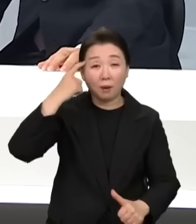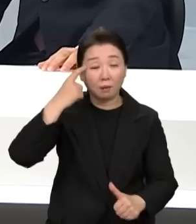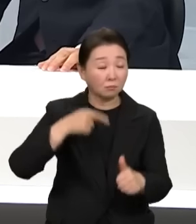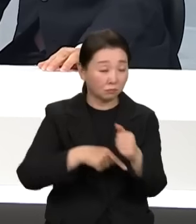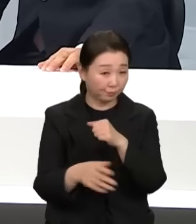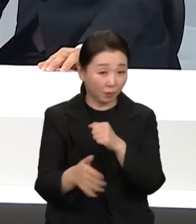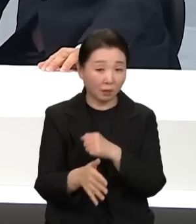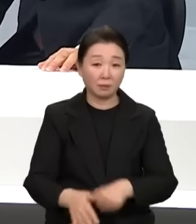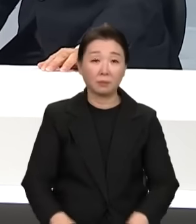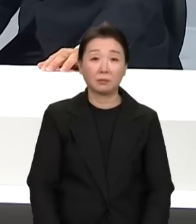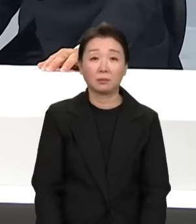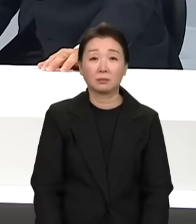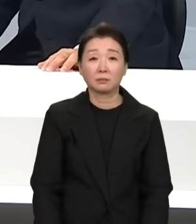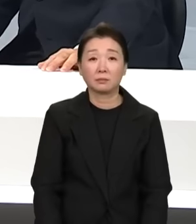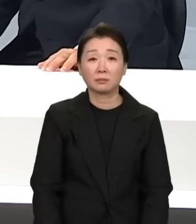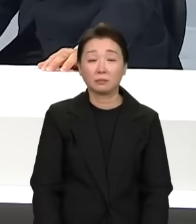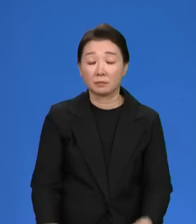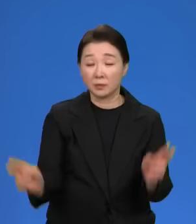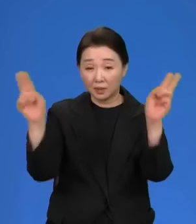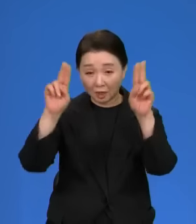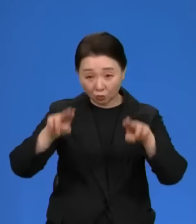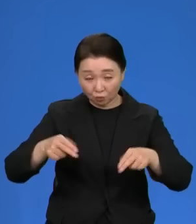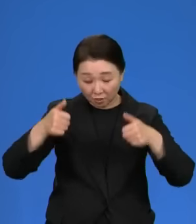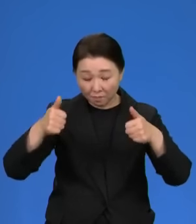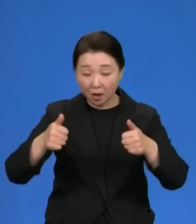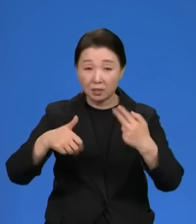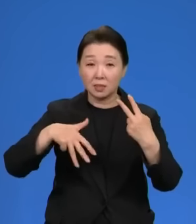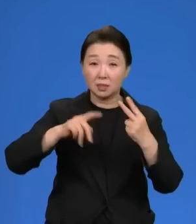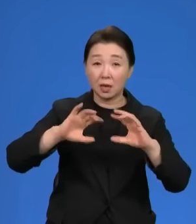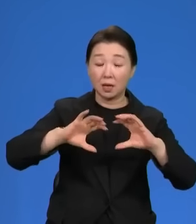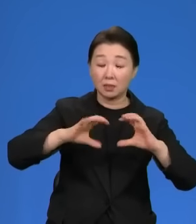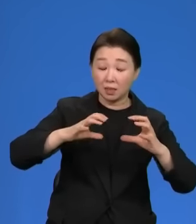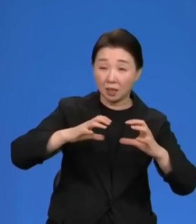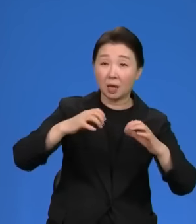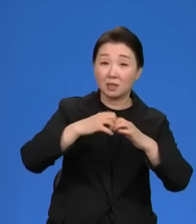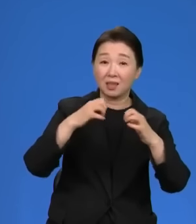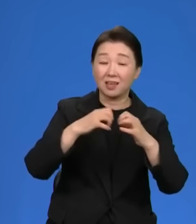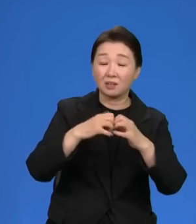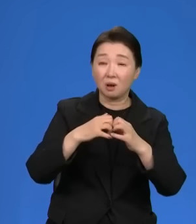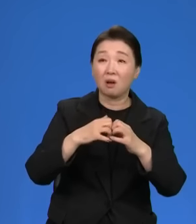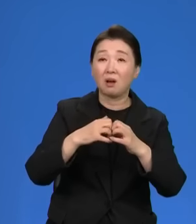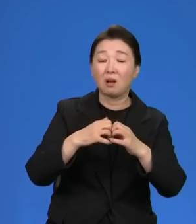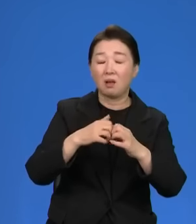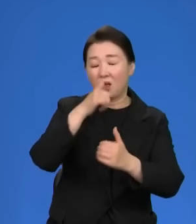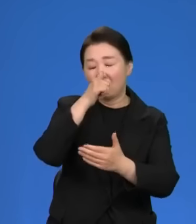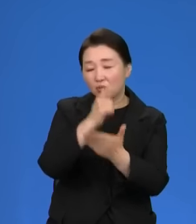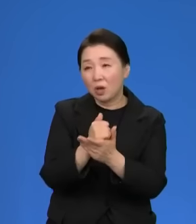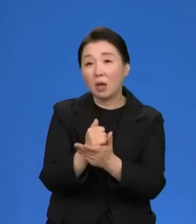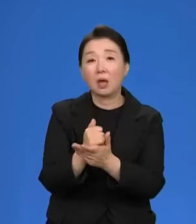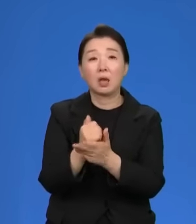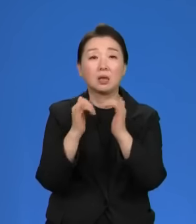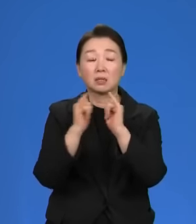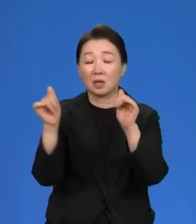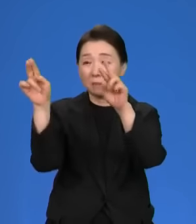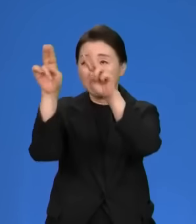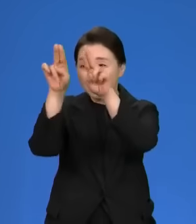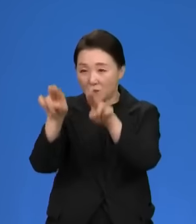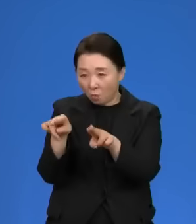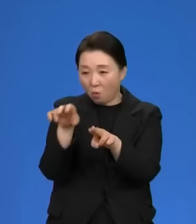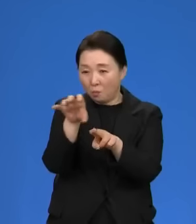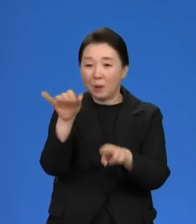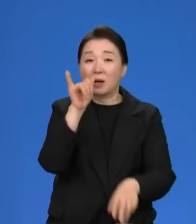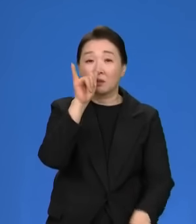얘기를 했습니다. 그런데 야스쿠니 신사 2차 세계대전 A급 전범들의 위패가 있는 곳이죠. 자, 일본 입장에서는